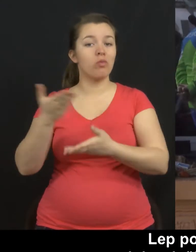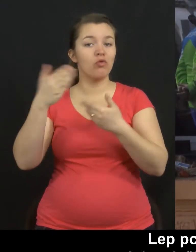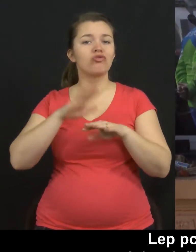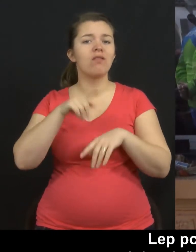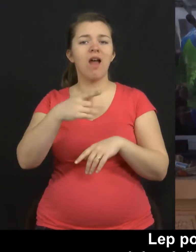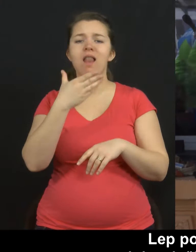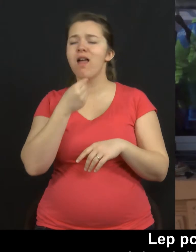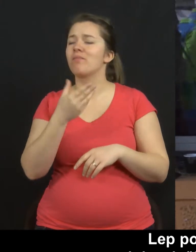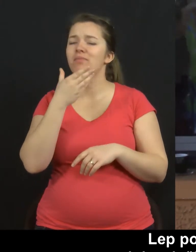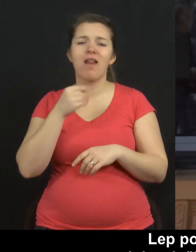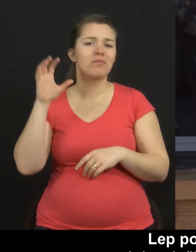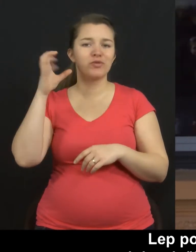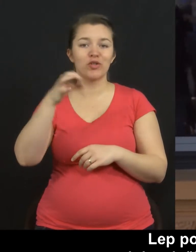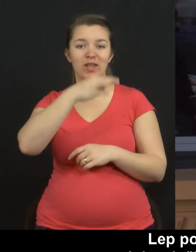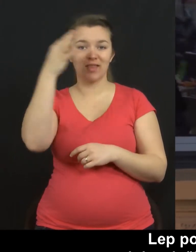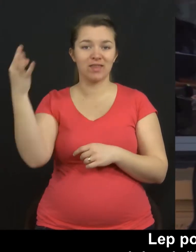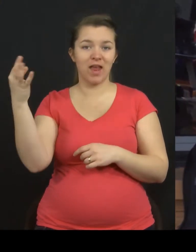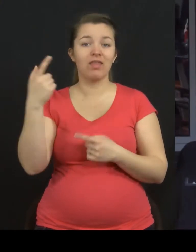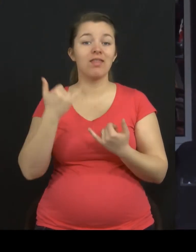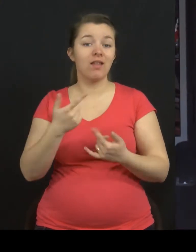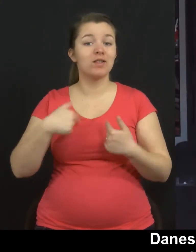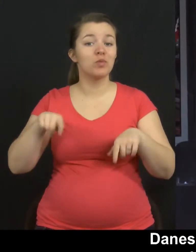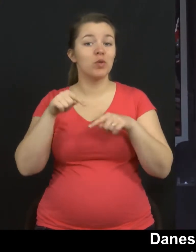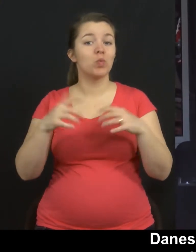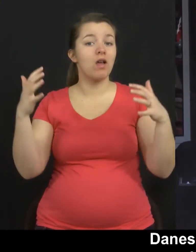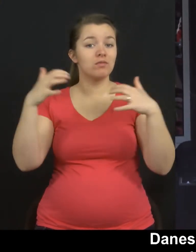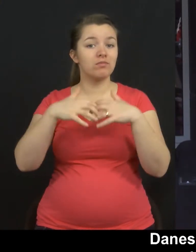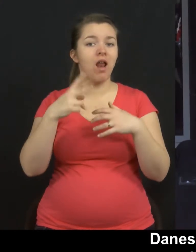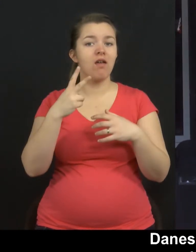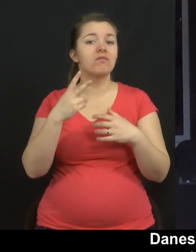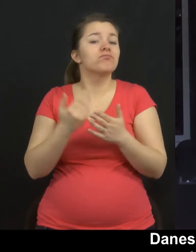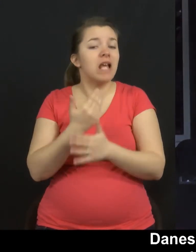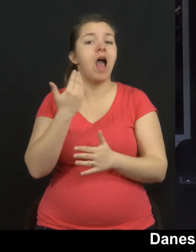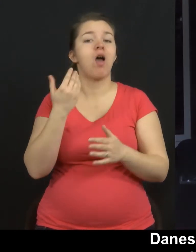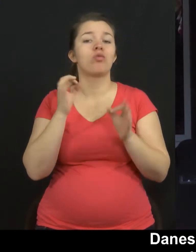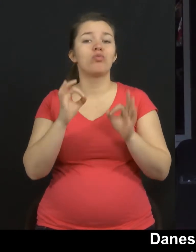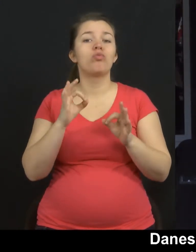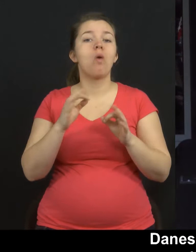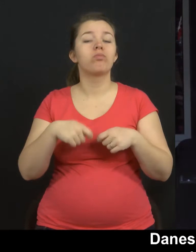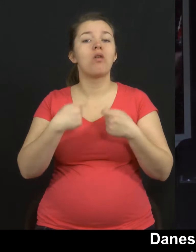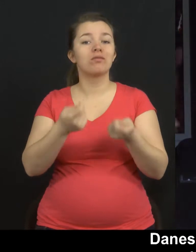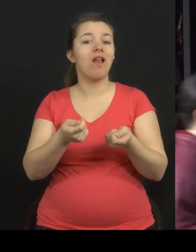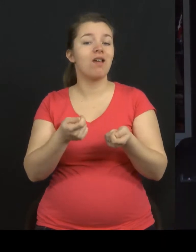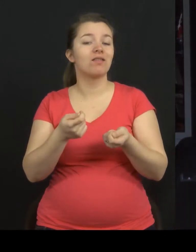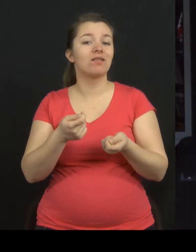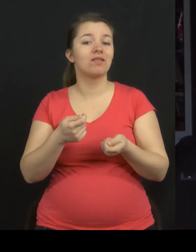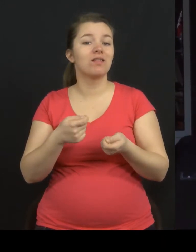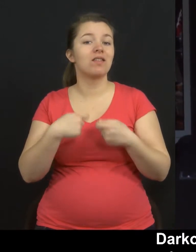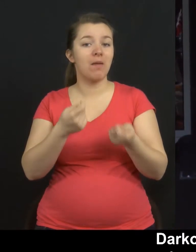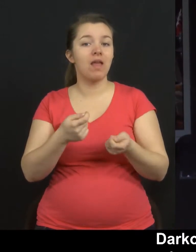Pozdrav vsem skupaj, dobrodošli na ta lep, lep sončen dan. Danes smo se tukaj zbrali za dobrodelni